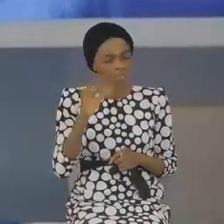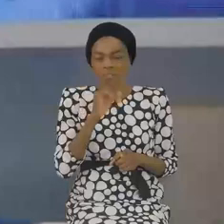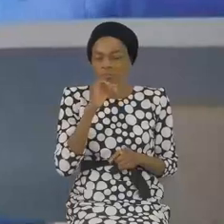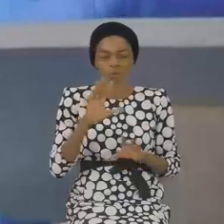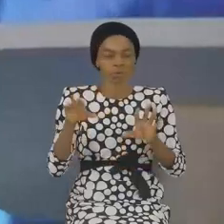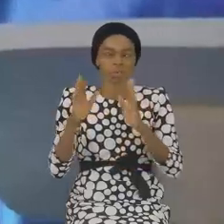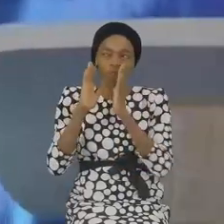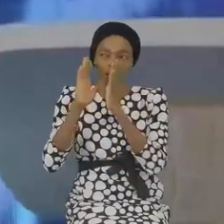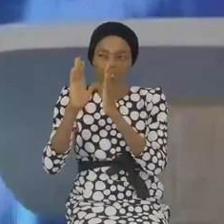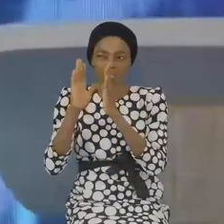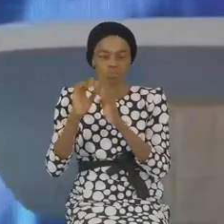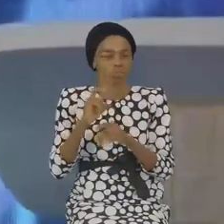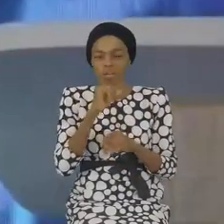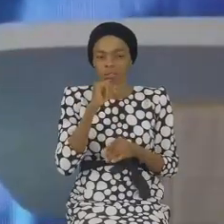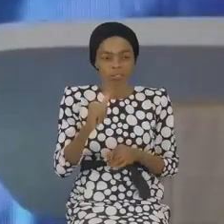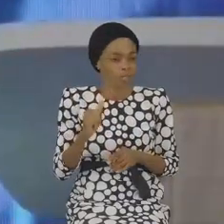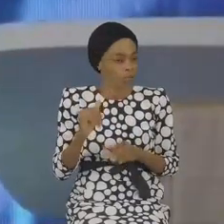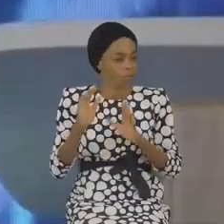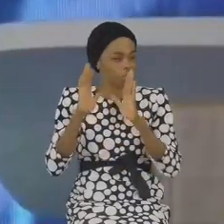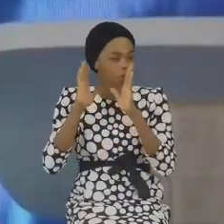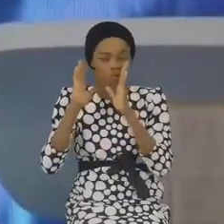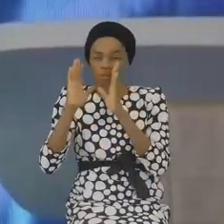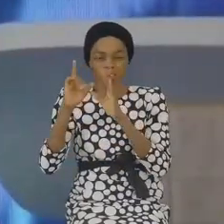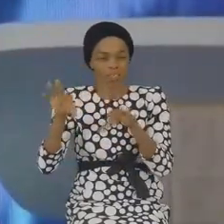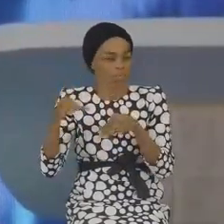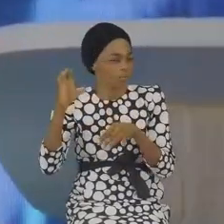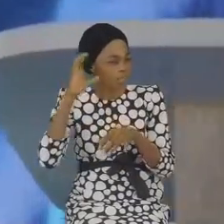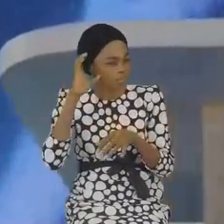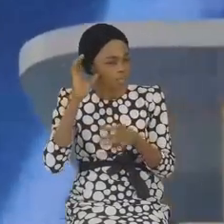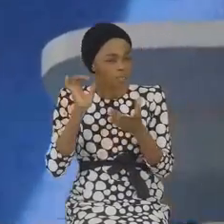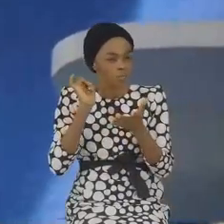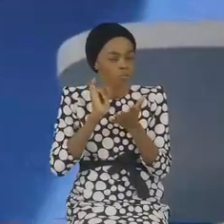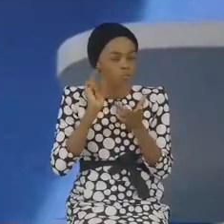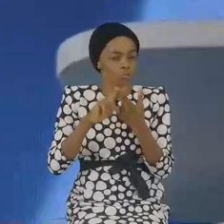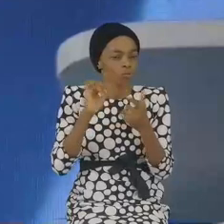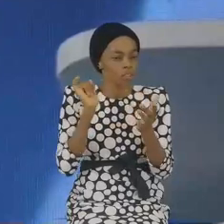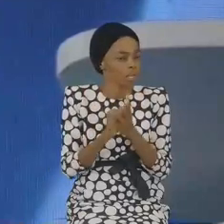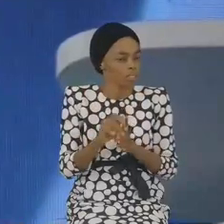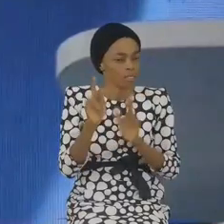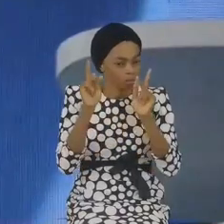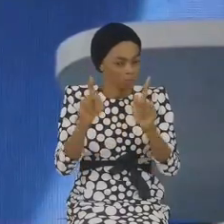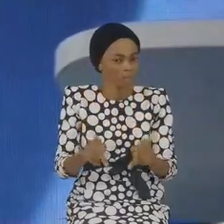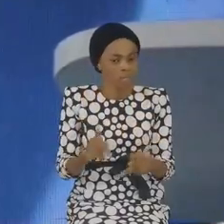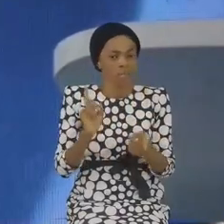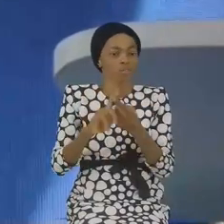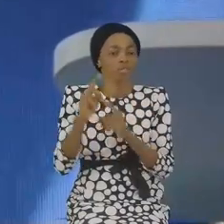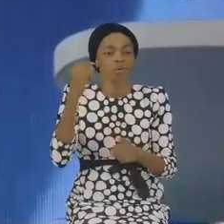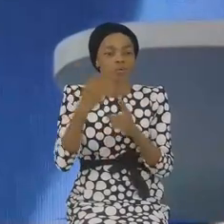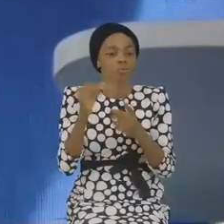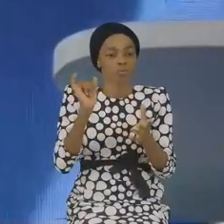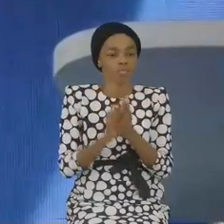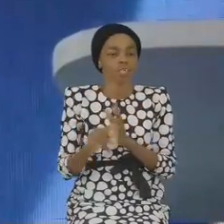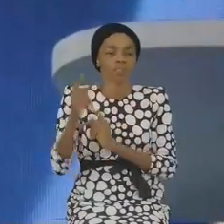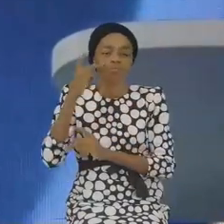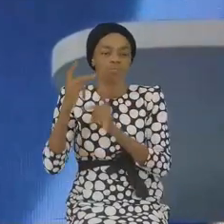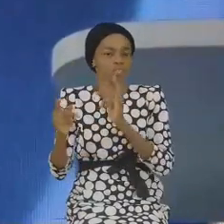pas attention, tu n'écouteras pas les paroles de ce prophète ou de ce songeur,